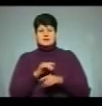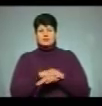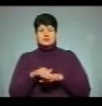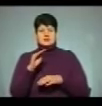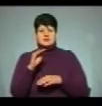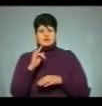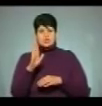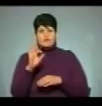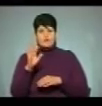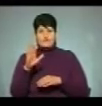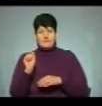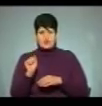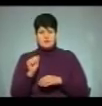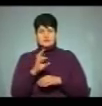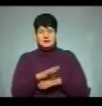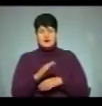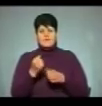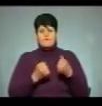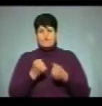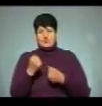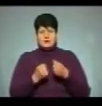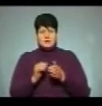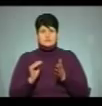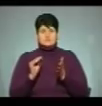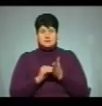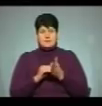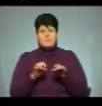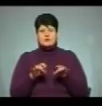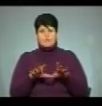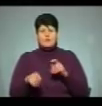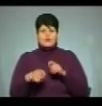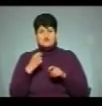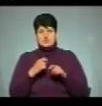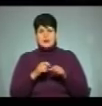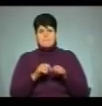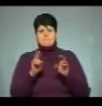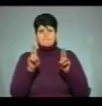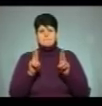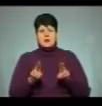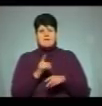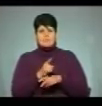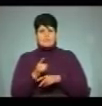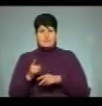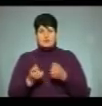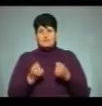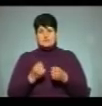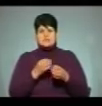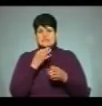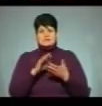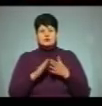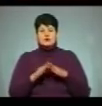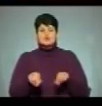Живова. На водія Віталія Нещоту інспектори з паркування винесли постанову за порушення правил паркування. Водій прокоментував ситуацію